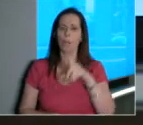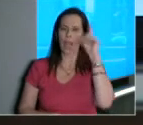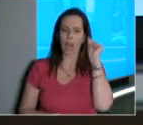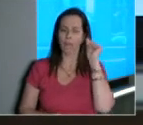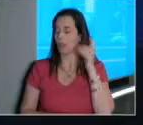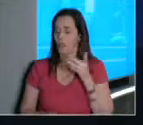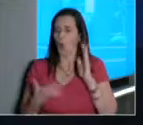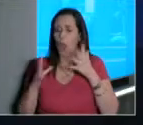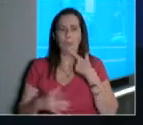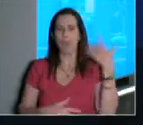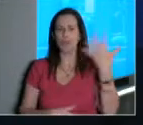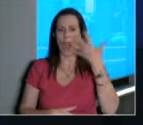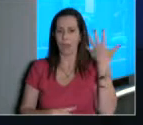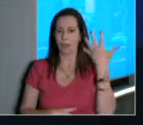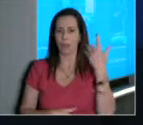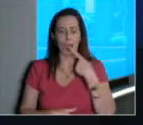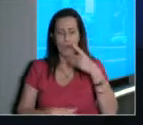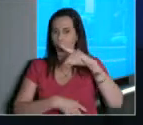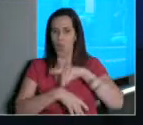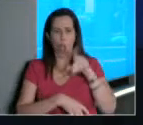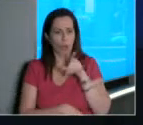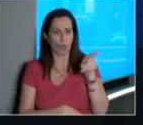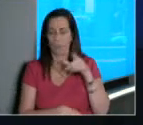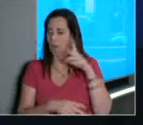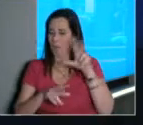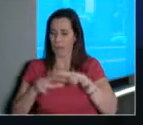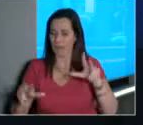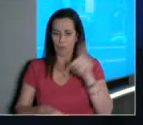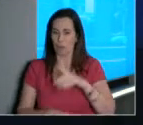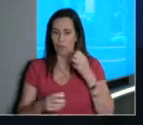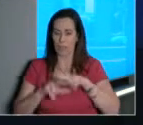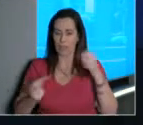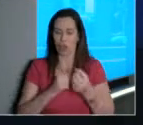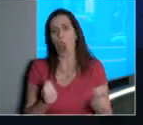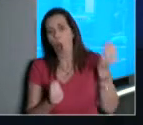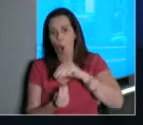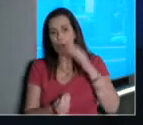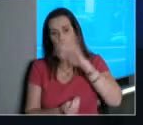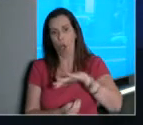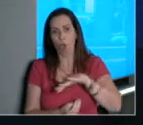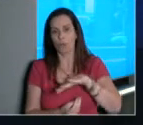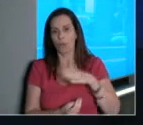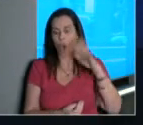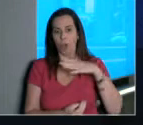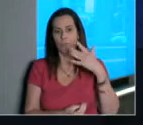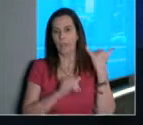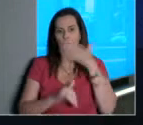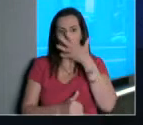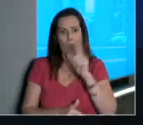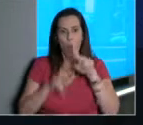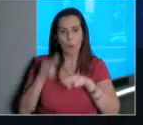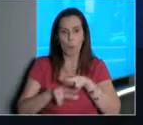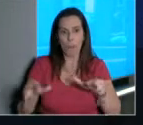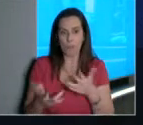אביב. הרי כל כך הרבה שנים, ציין את זה דוקטור נוריאלי, המצב בדרום תל אביב היה קשה, הוסיפו חטא על פשע והקשו עוד יותר, לא